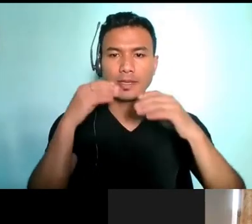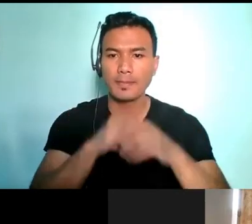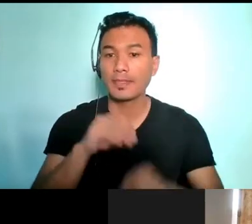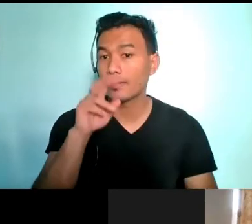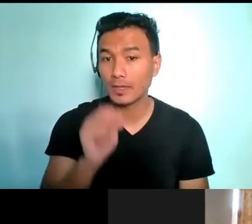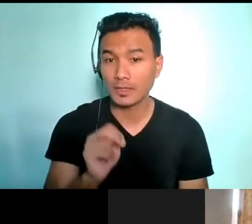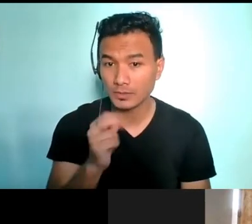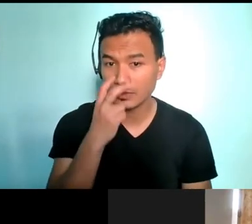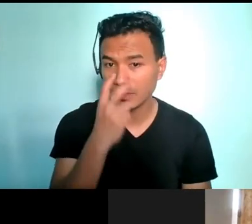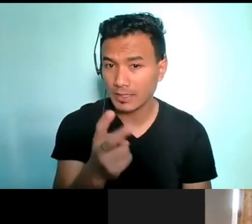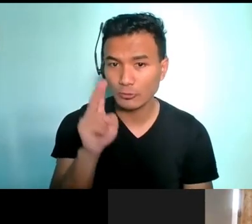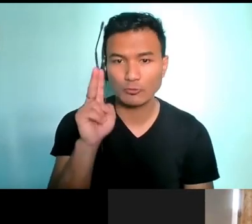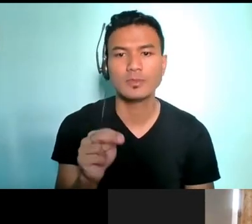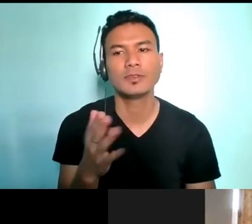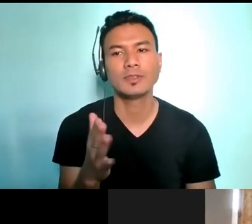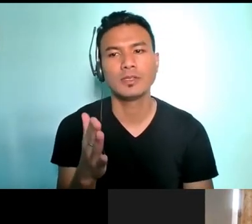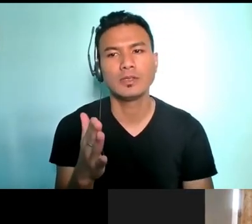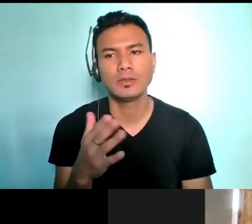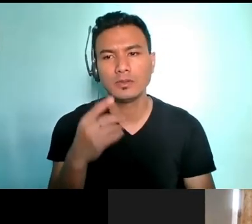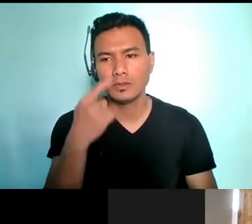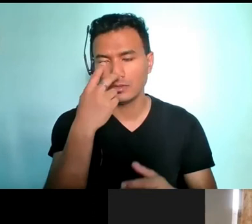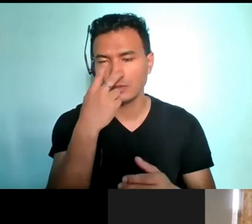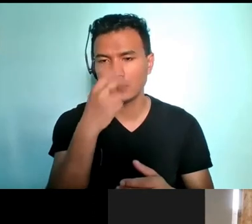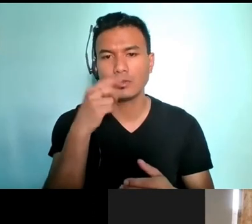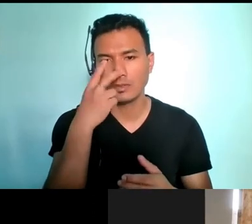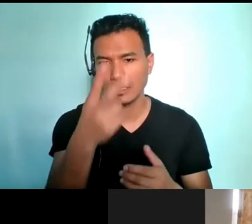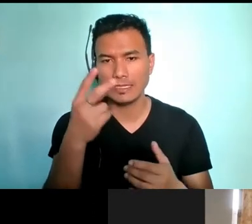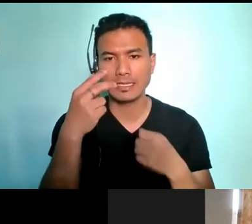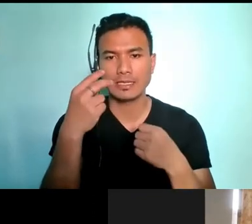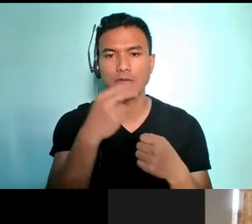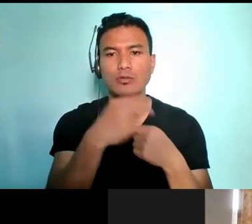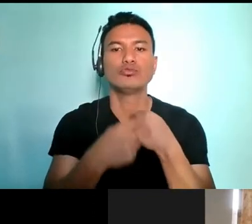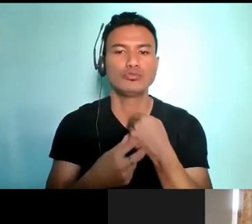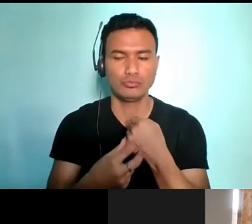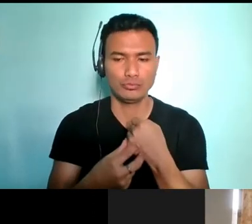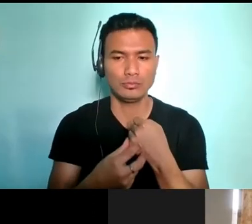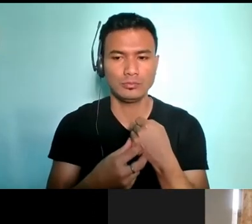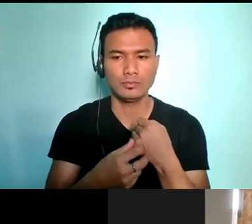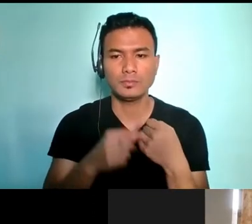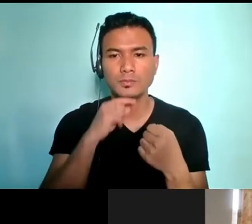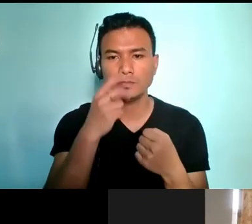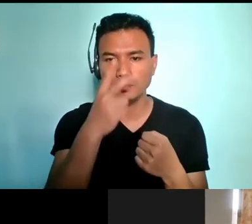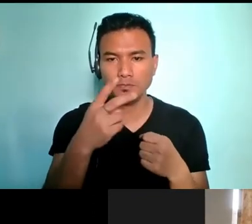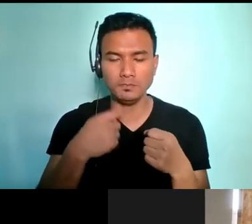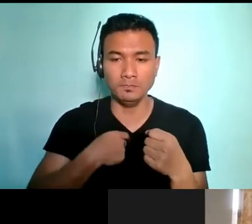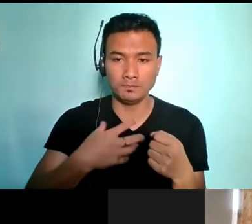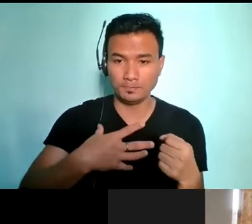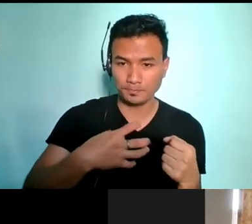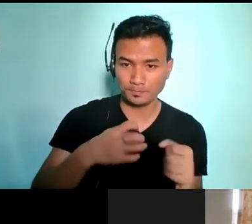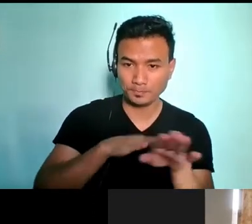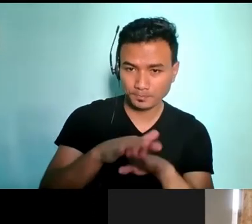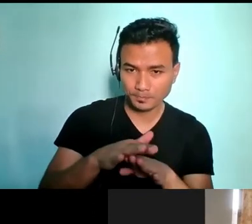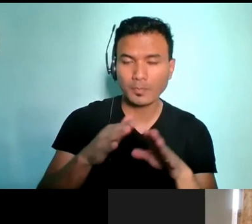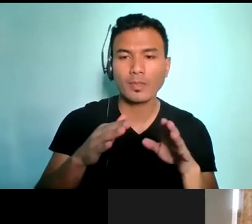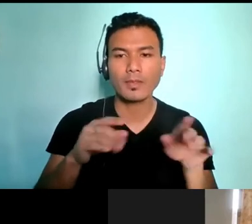सिधै देखिनु पर्दैन, होइन, अदृश्य घाउ भन्छ नि त, अदृश्य घाउ, हिडन हाम्रो पेनहरू, वुन्डहरू,